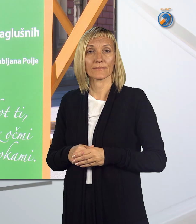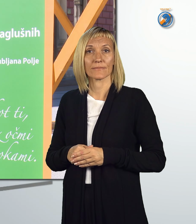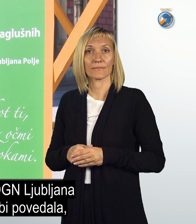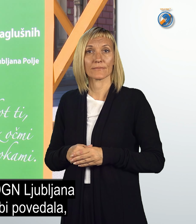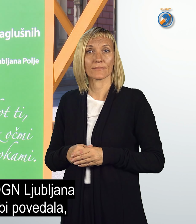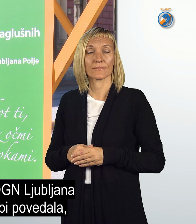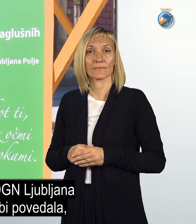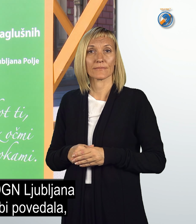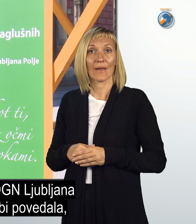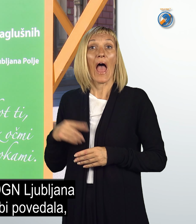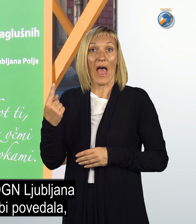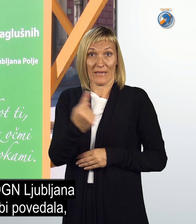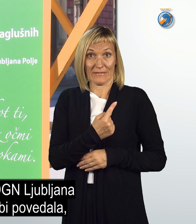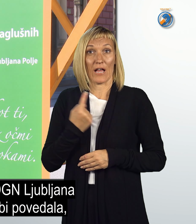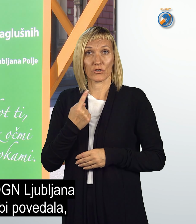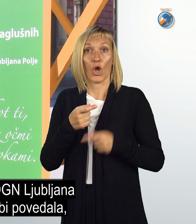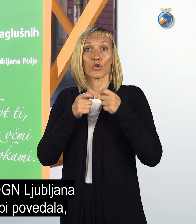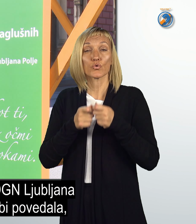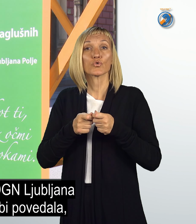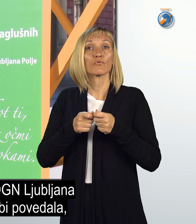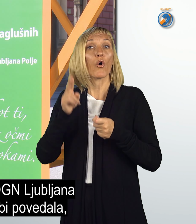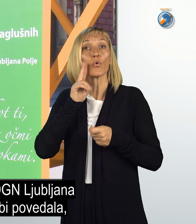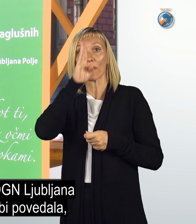Na naš, kot za Društvo gluhih in naglušnih Ljubljana ter za Zveze gluhih in naglušnih